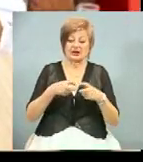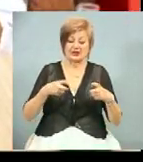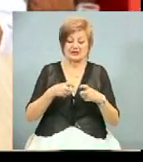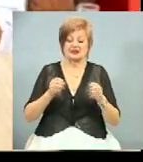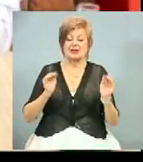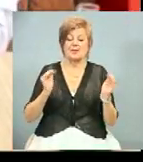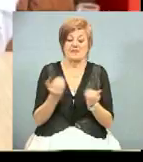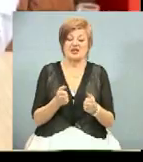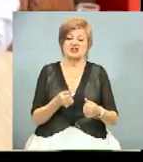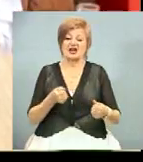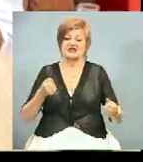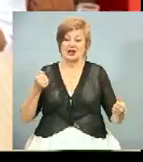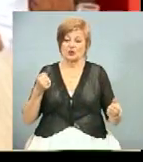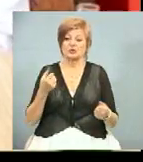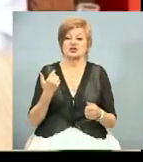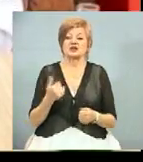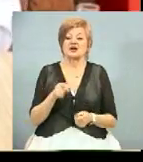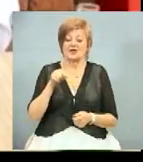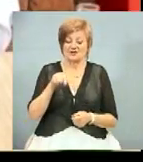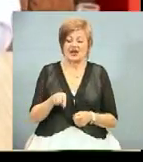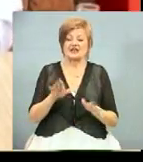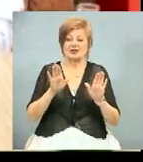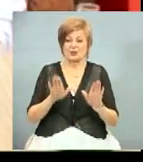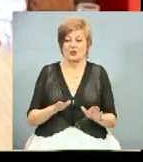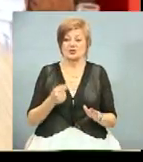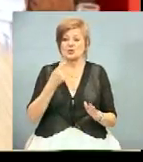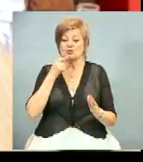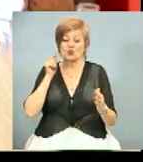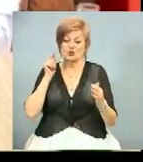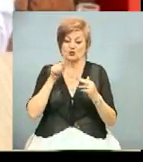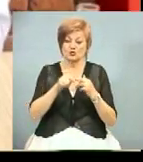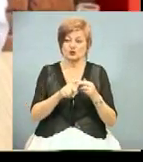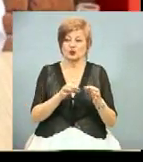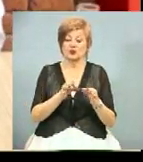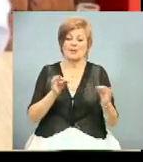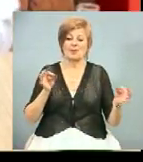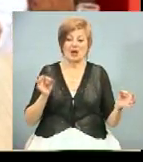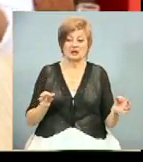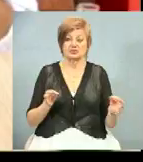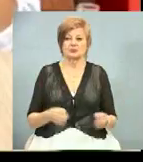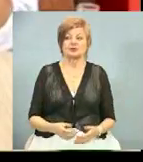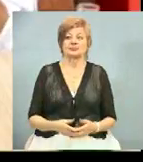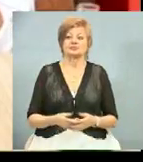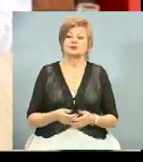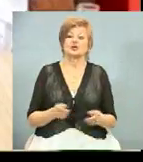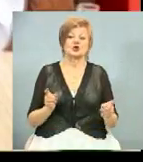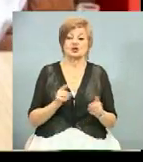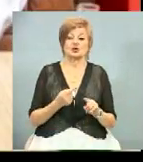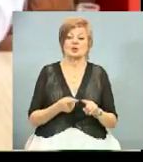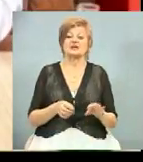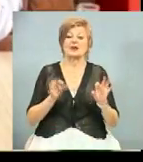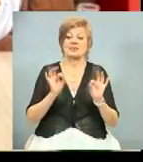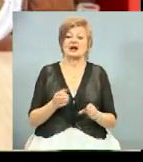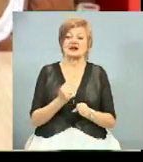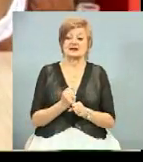розтягується найменше. І зараз саме в ці місця ми з вами спробуємо встромити ось цей шампур. Щоб це правильно